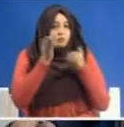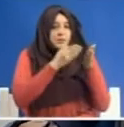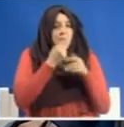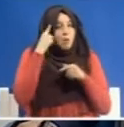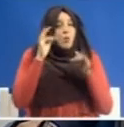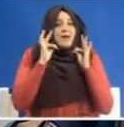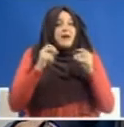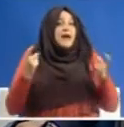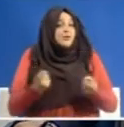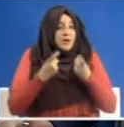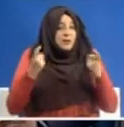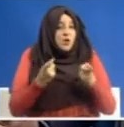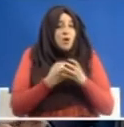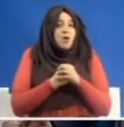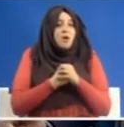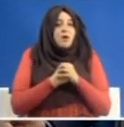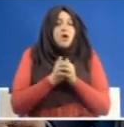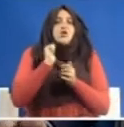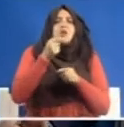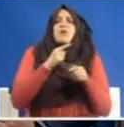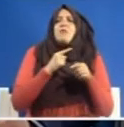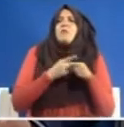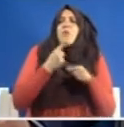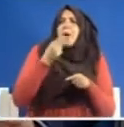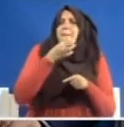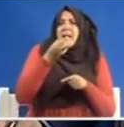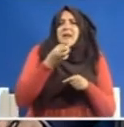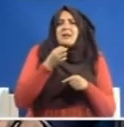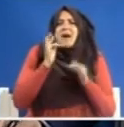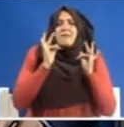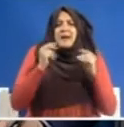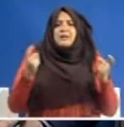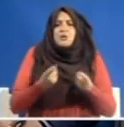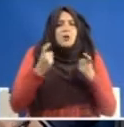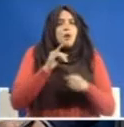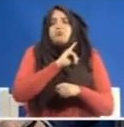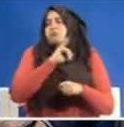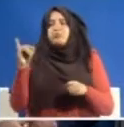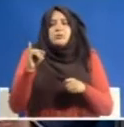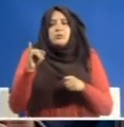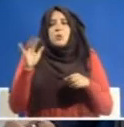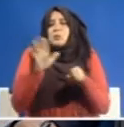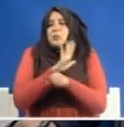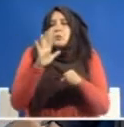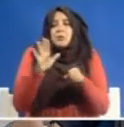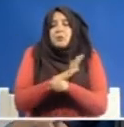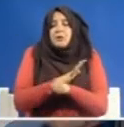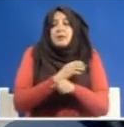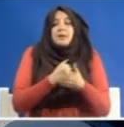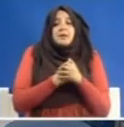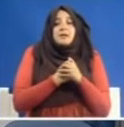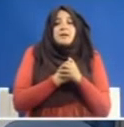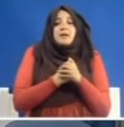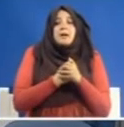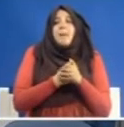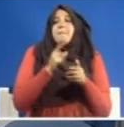موضوع كبير جدا، كلما تحدثنا لن نستطيع أن نفيه حقه، ولكن ما لا يدرك كله لا